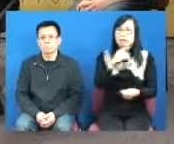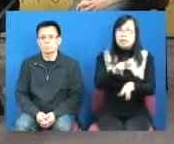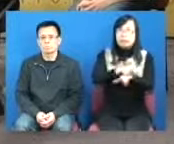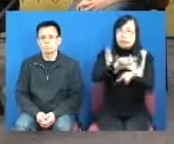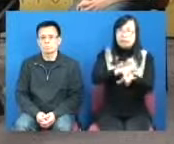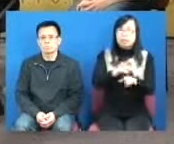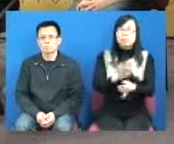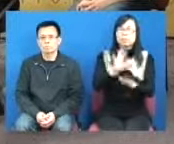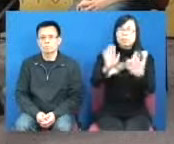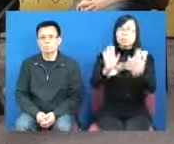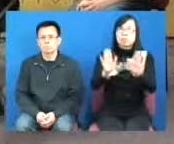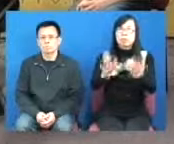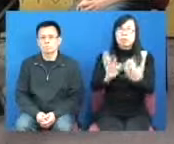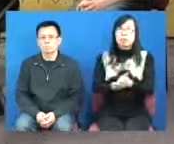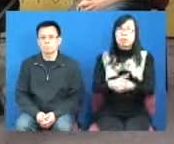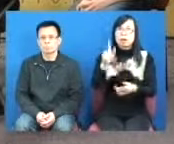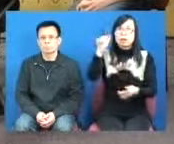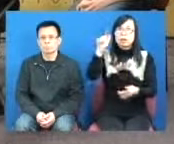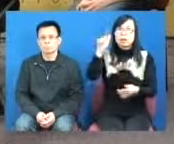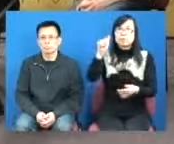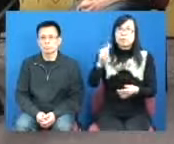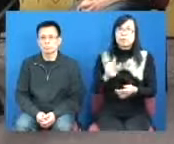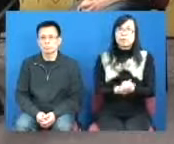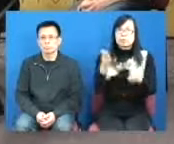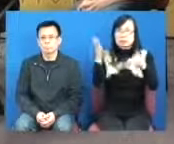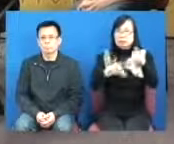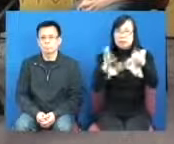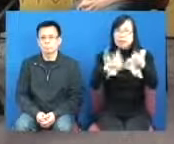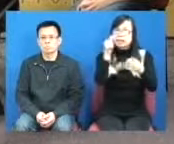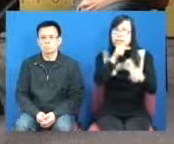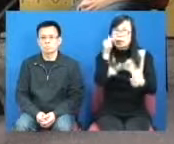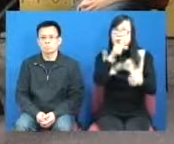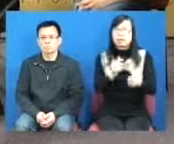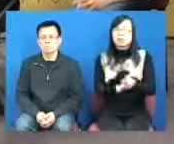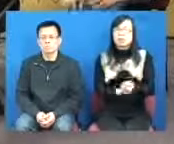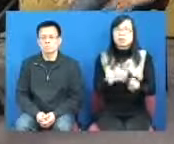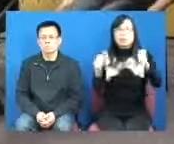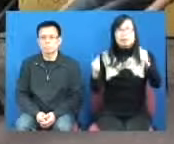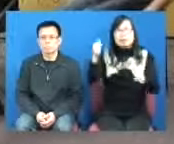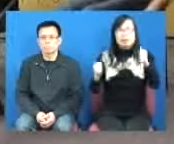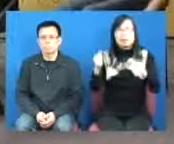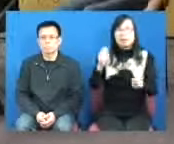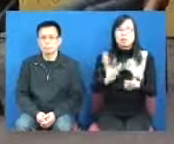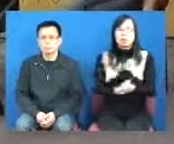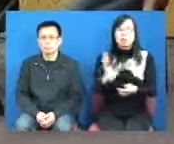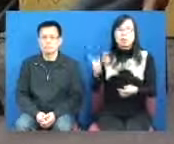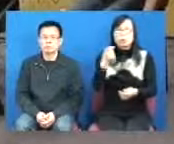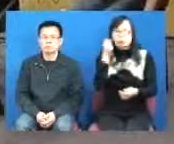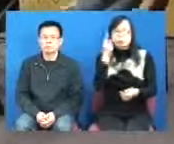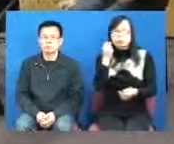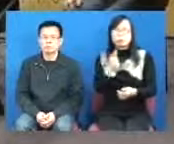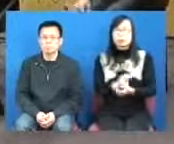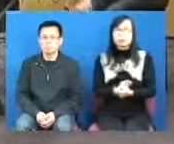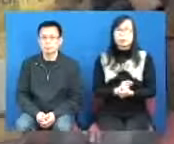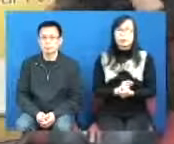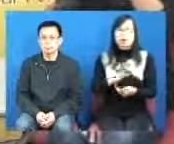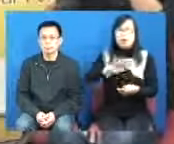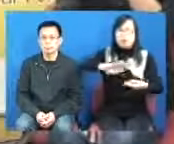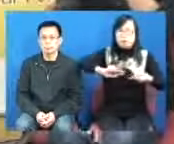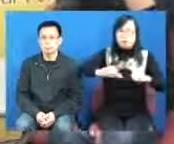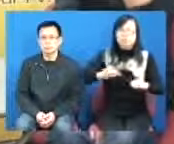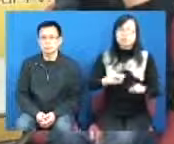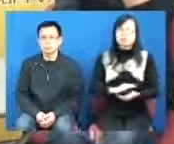亦都可以幫助那些舊的柴油車就是堅持去劏車是吧其實很有趣這次他不是他反